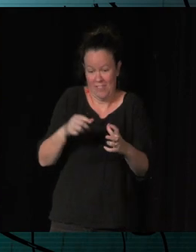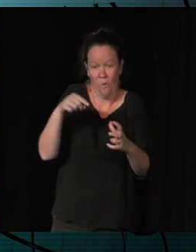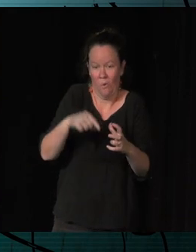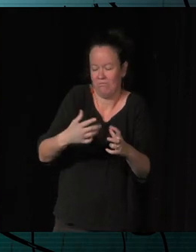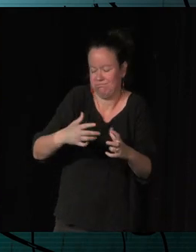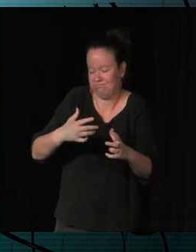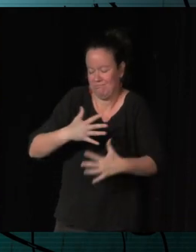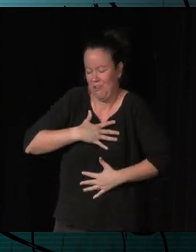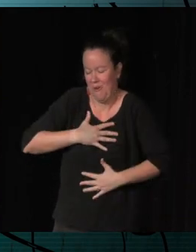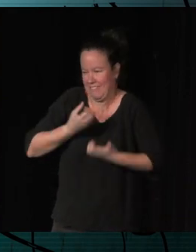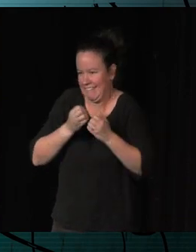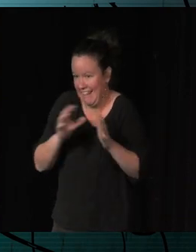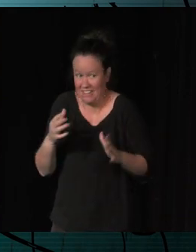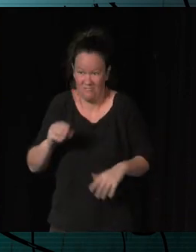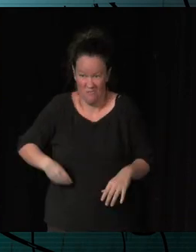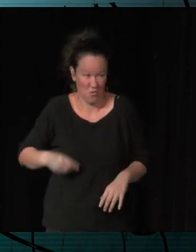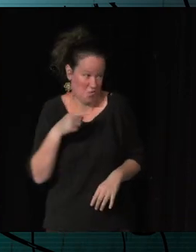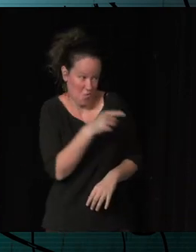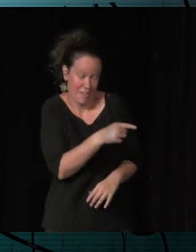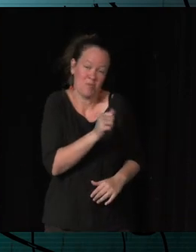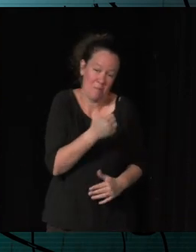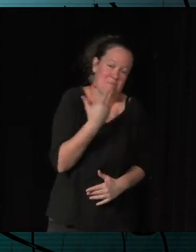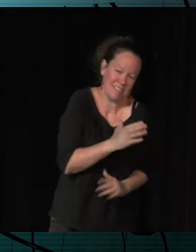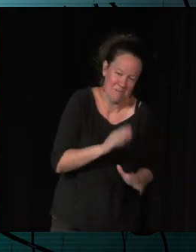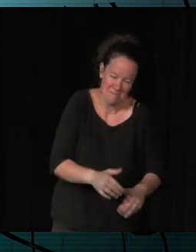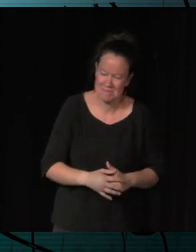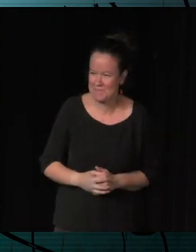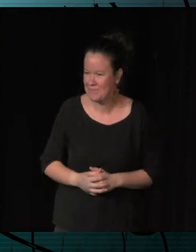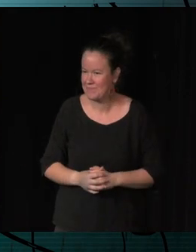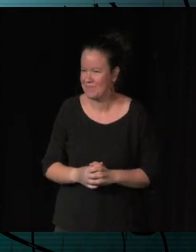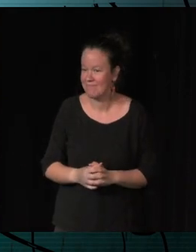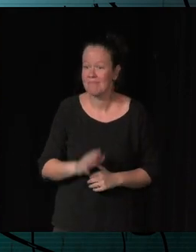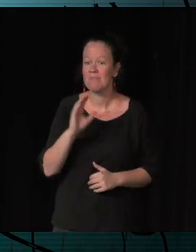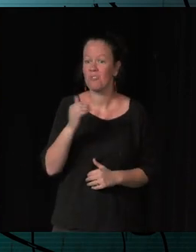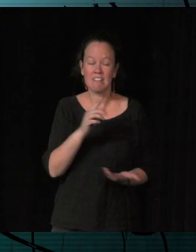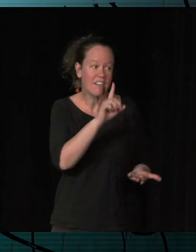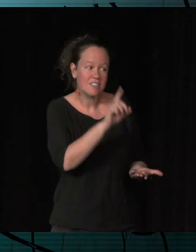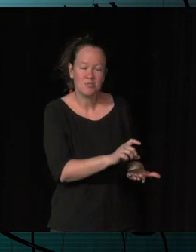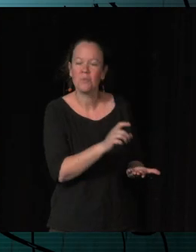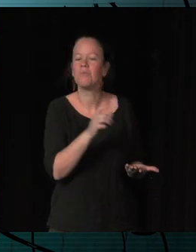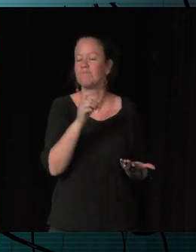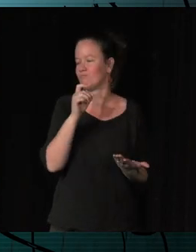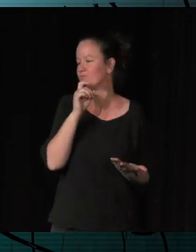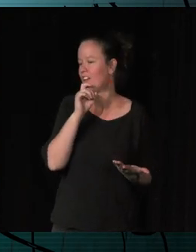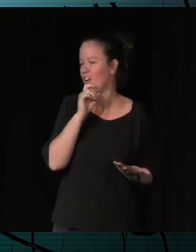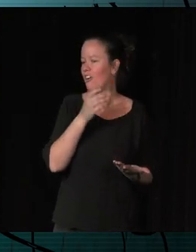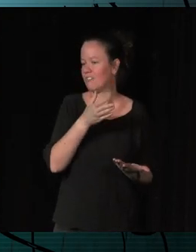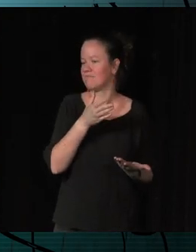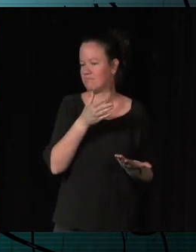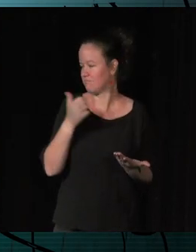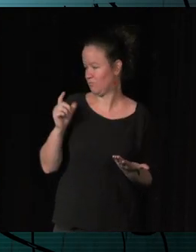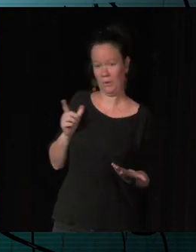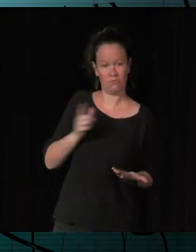donc voilà pour ça je voulais je voulais te remercier et et je voulais te demander tout à l'heure on a fait un tour donc dans